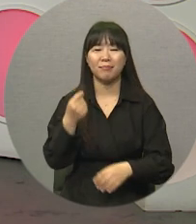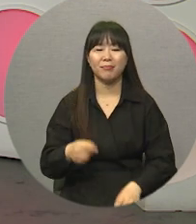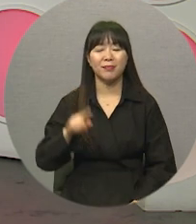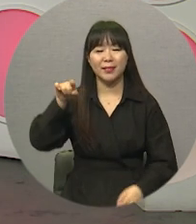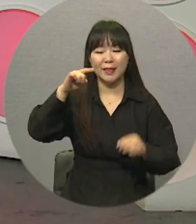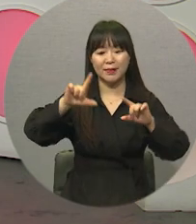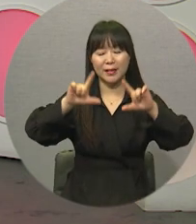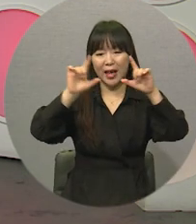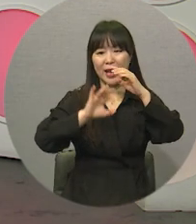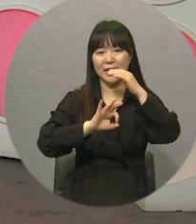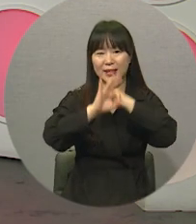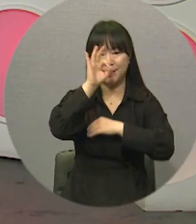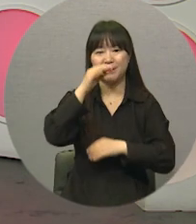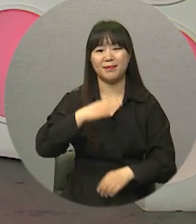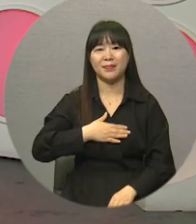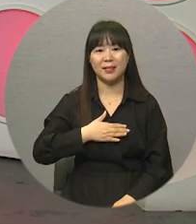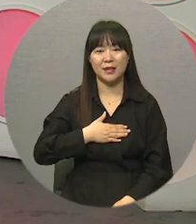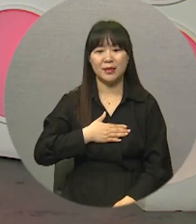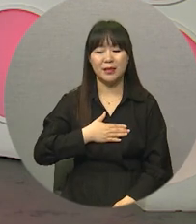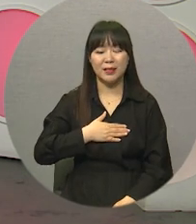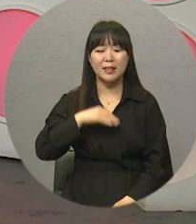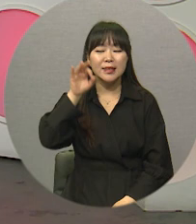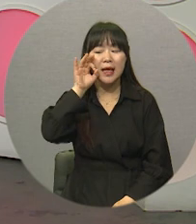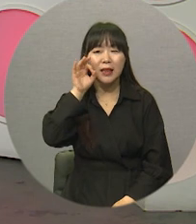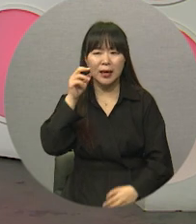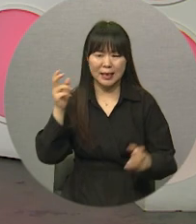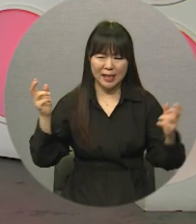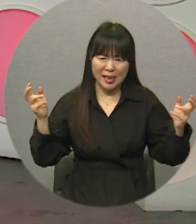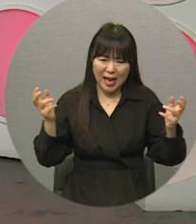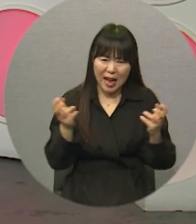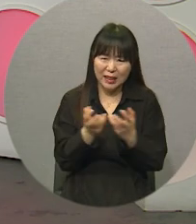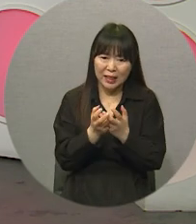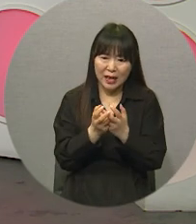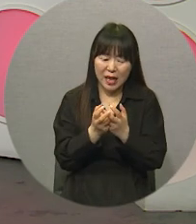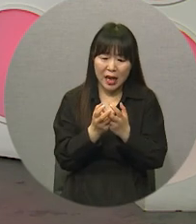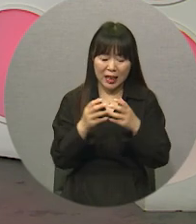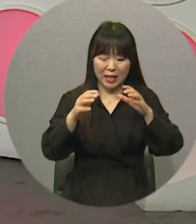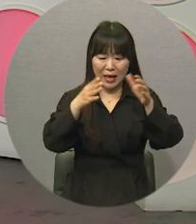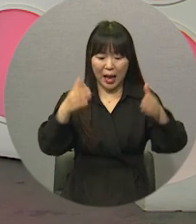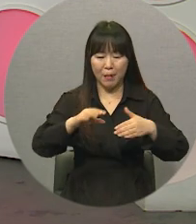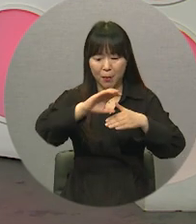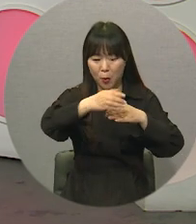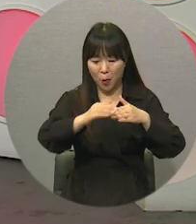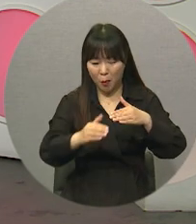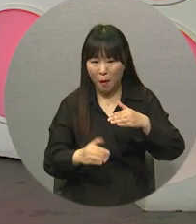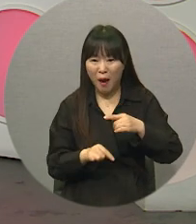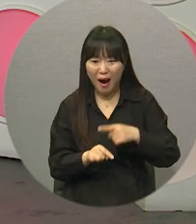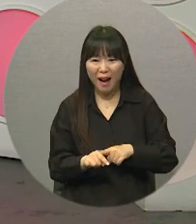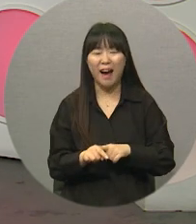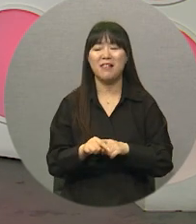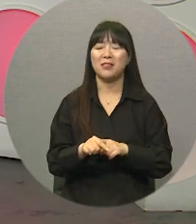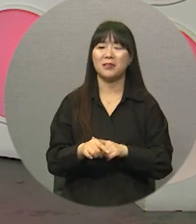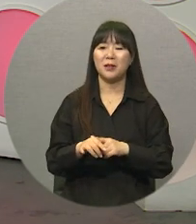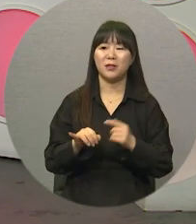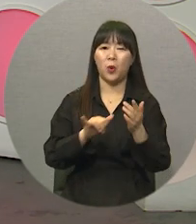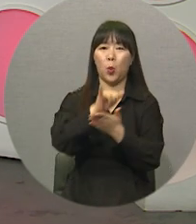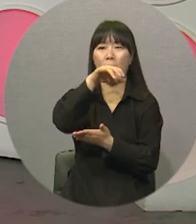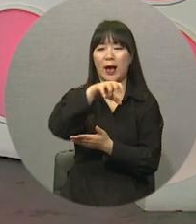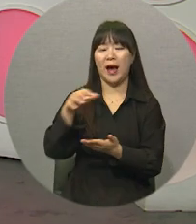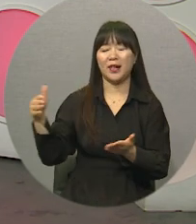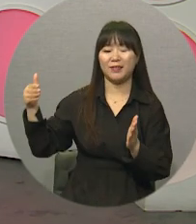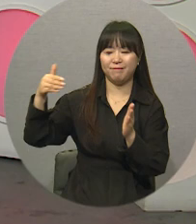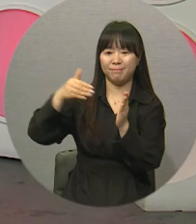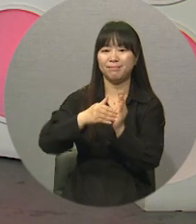다음 날 아침 저는 사탕으로 가득한 얼룩불룩한 가방을 메고 공항에